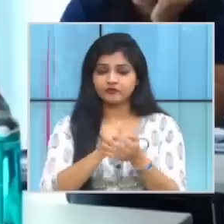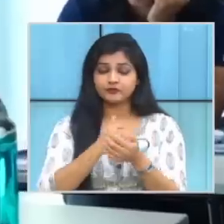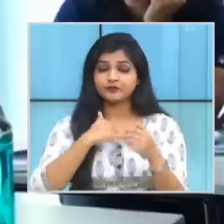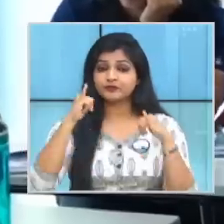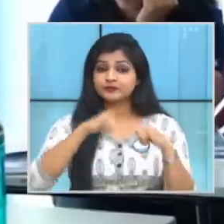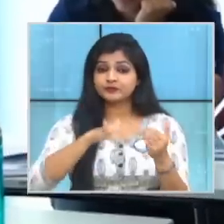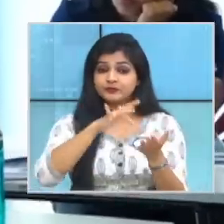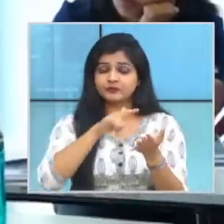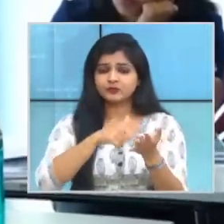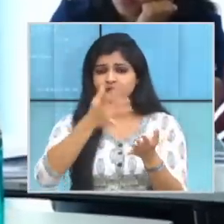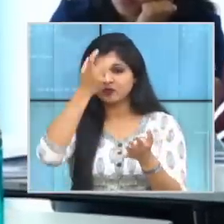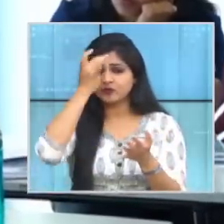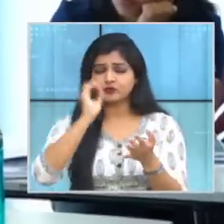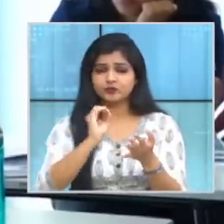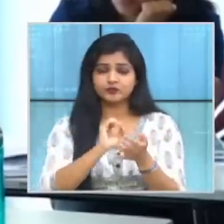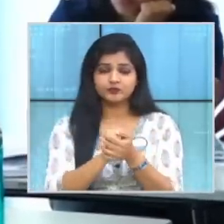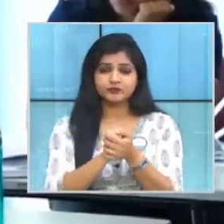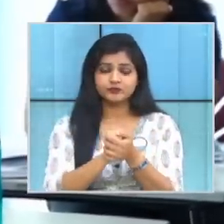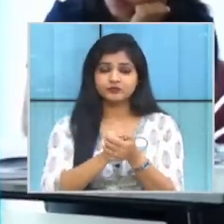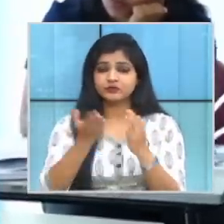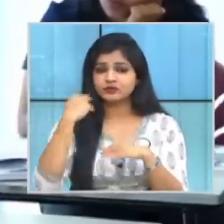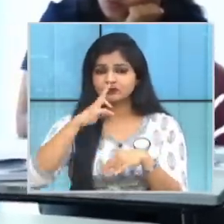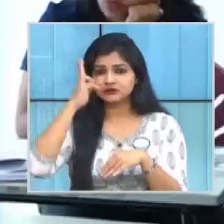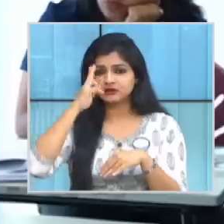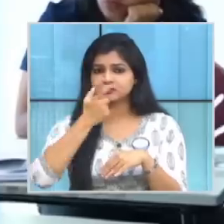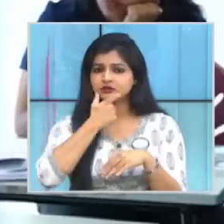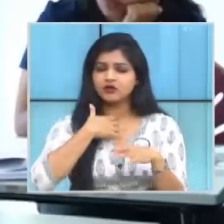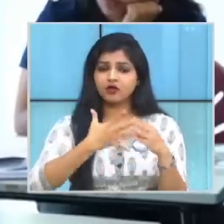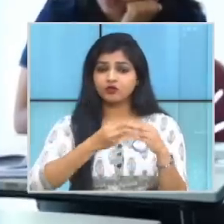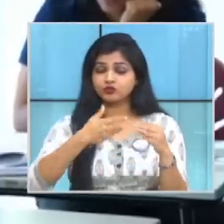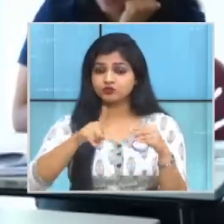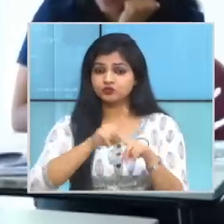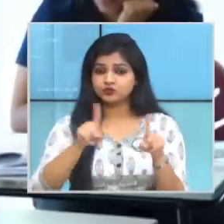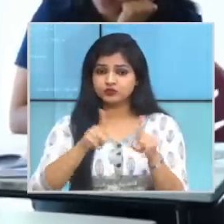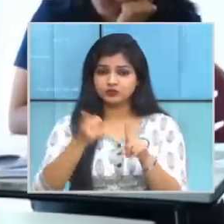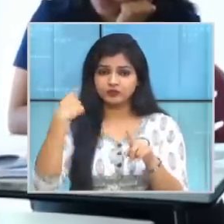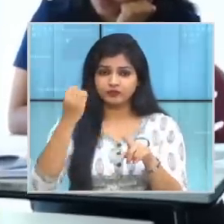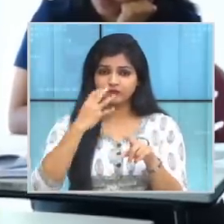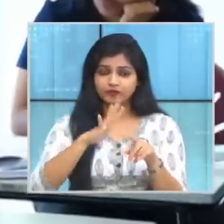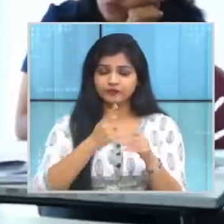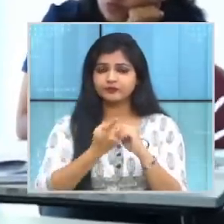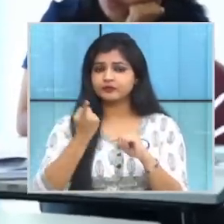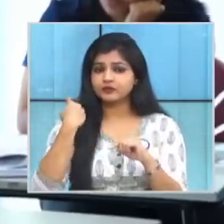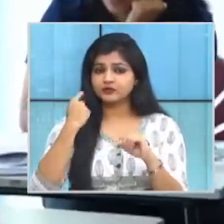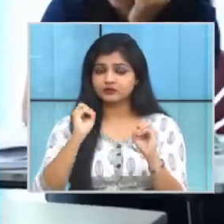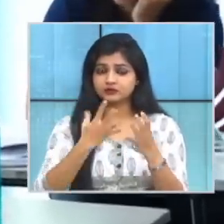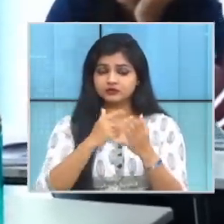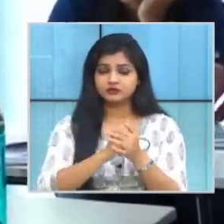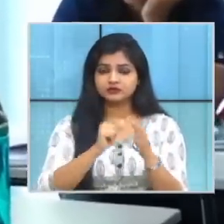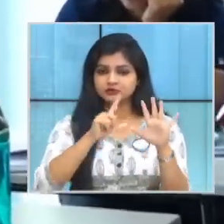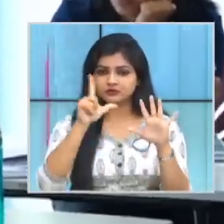സേഫാണ്, കുഴപ്പമൊന്നുമില്ല. ഞങ്ങൾ കഴിഞ്ഞ സാറ്റർഡേ സൺഡേ ഒക്കെ വെളിയിലൊക്കെ ഇറങ്ങരുതെന്നായിരുന്നു ഞങ്ങൾക്ക് അലർട്ട്. പിന്നെ എസ്റ്റർഡേ